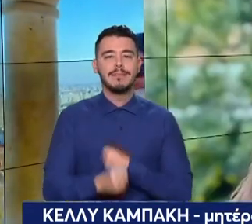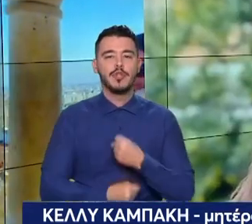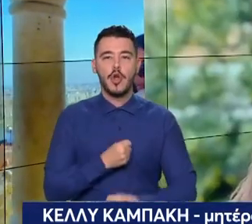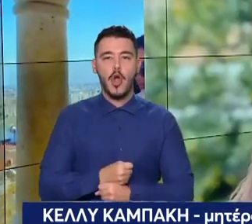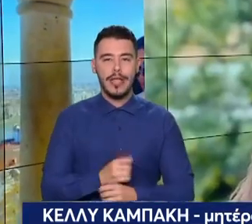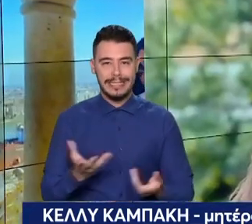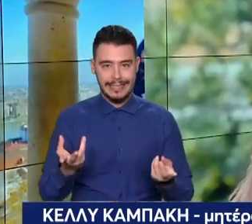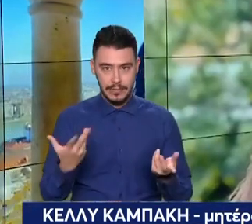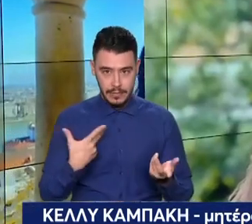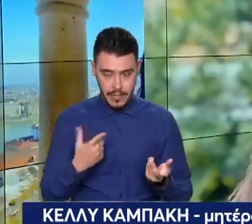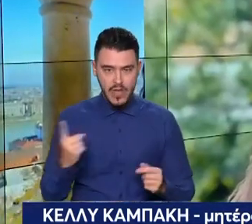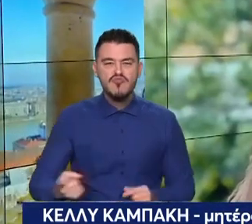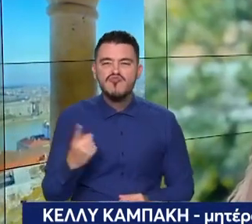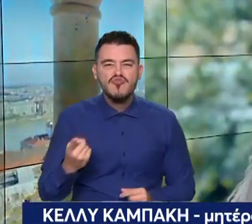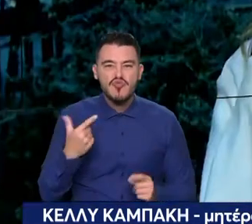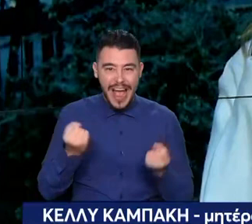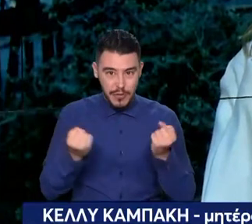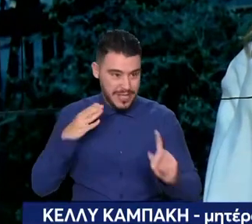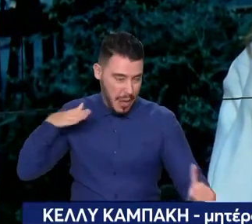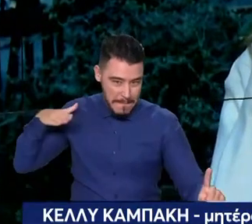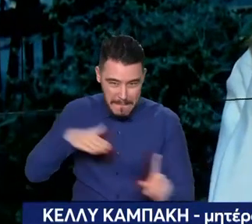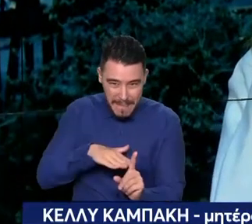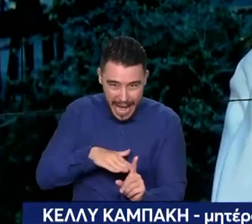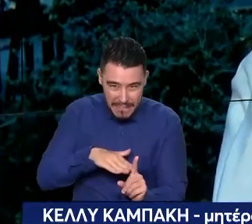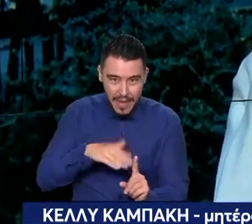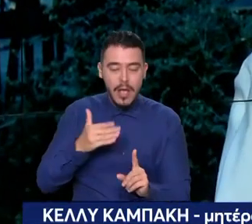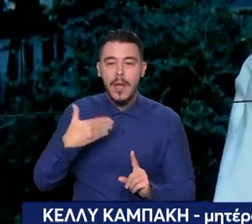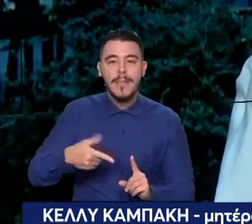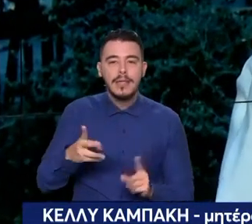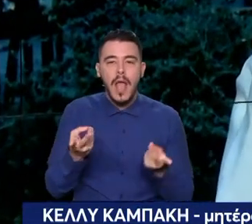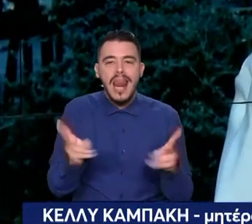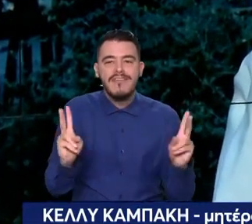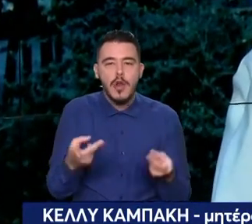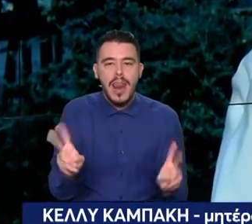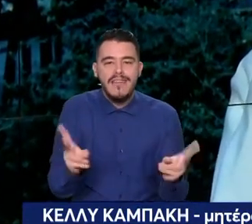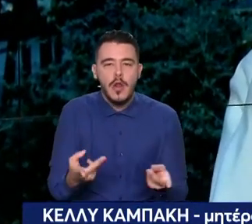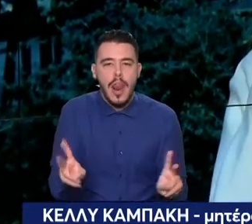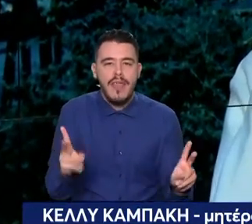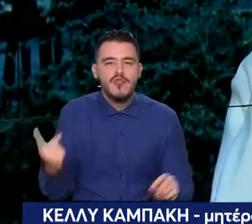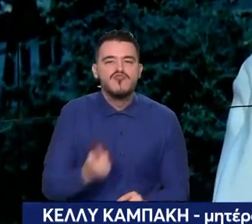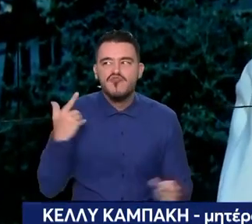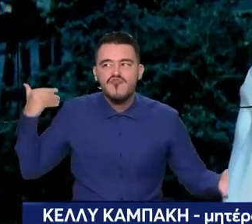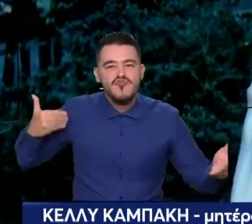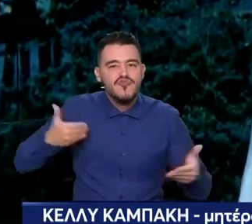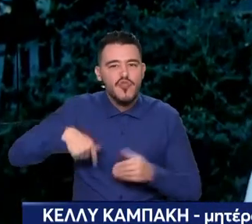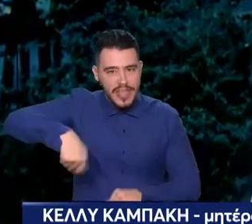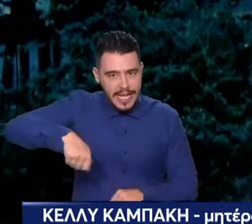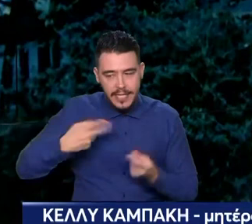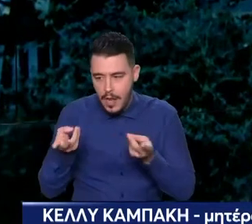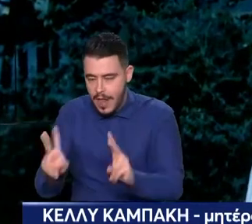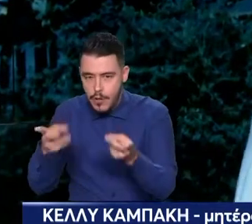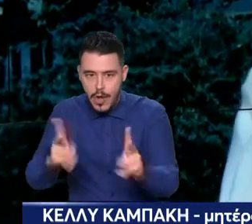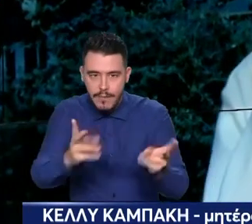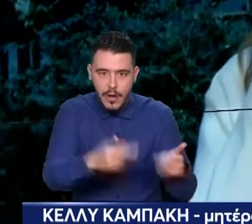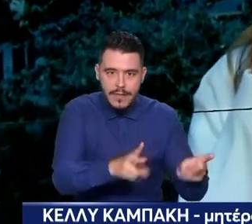αφήσουν να πάει σπίτι του. Ναι, σπίτι του πηγαίνανε περισσότερο. Ανοιχτά να μιλάμε, σπίτι του πηγαίνανε. Ναι. Κύριε Βαγγελάτο, θέλω να αναφερθώ σε